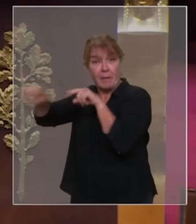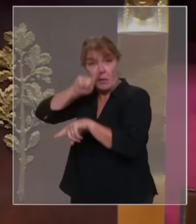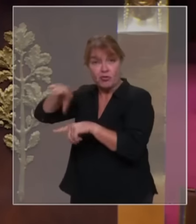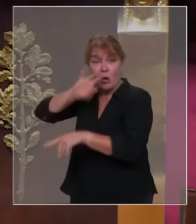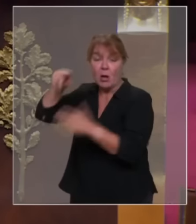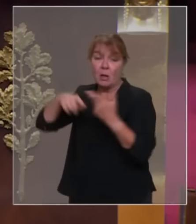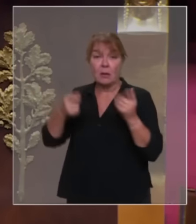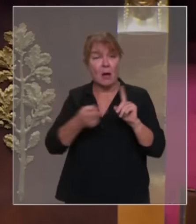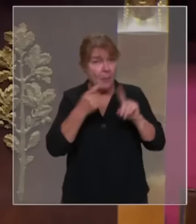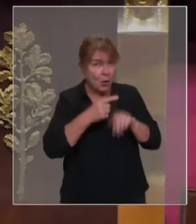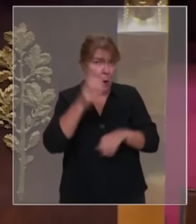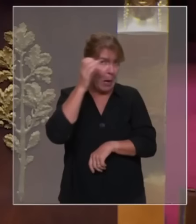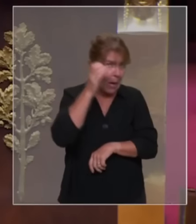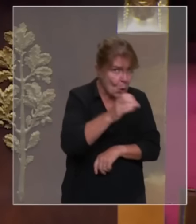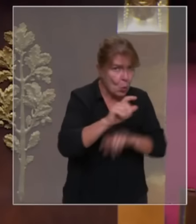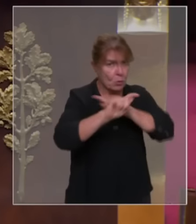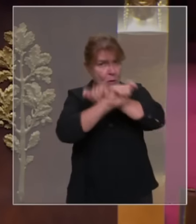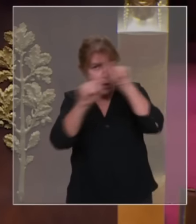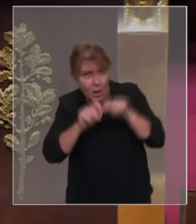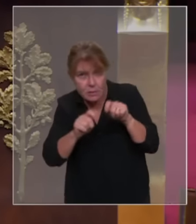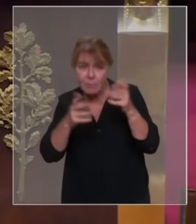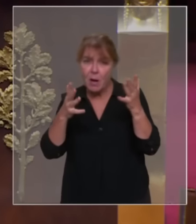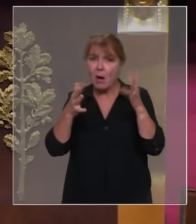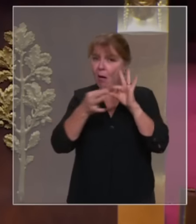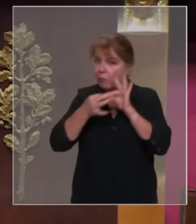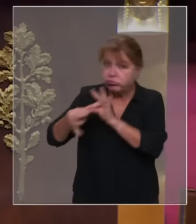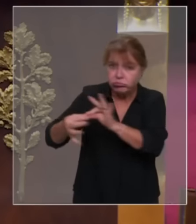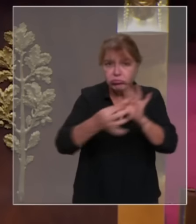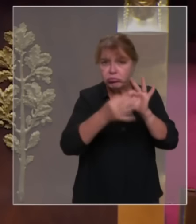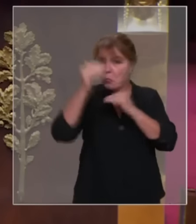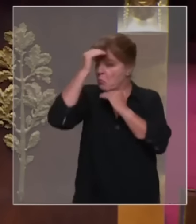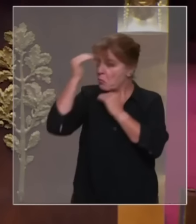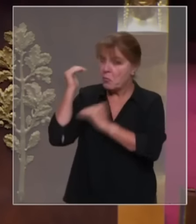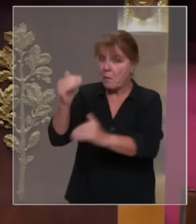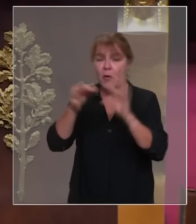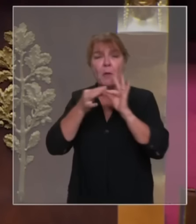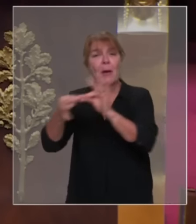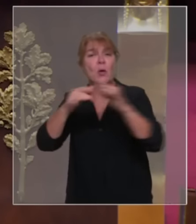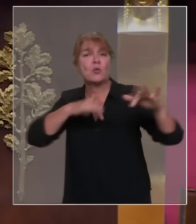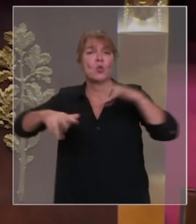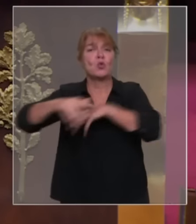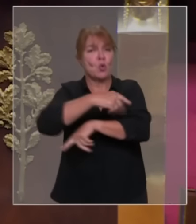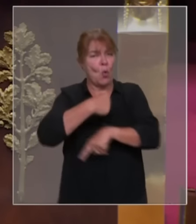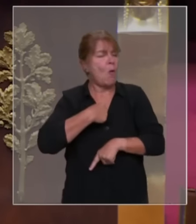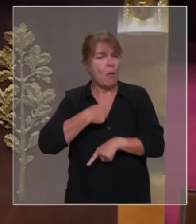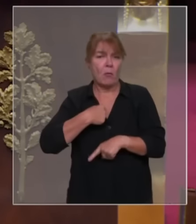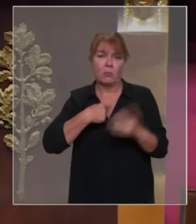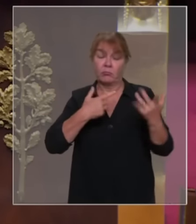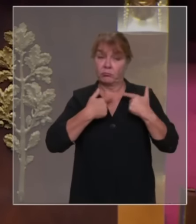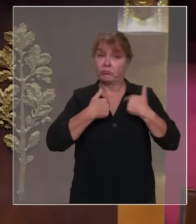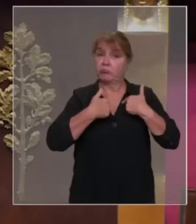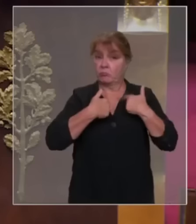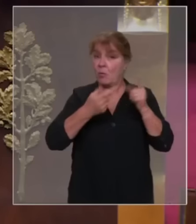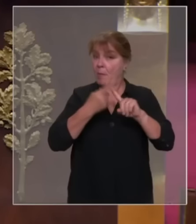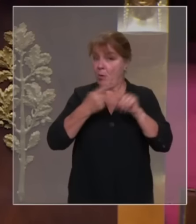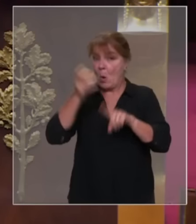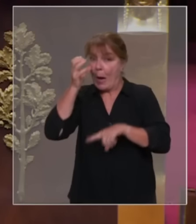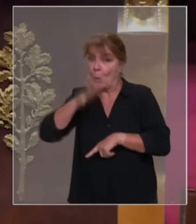Écoute, respect, confiance dans les partenaires sociaux, j'ai souhaité immédiatement consacrer le temps de